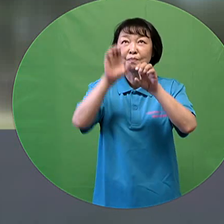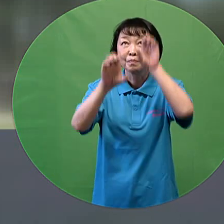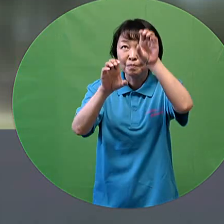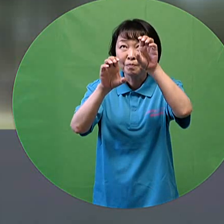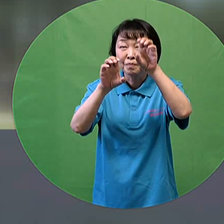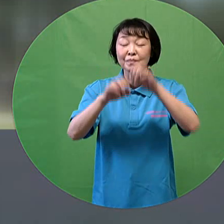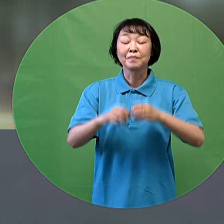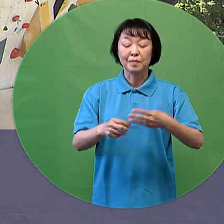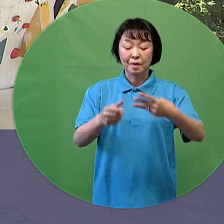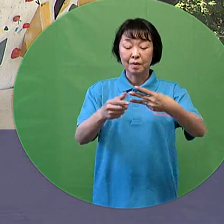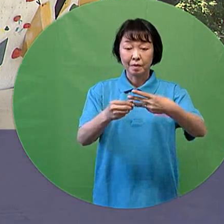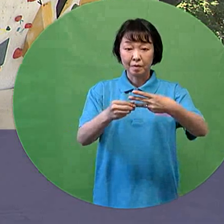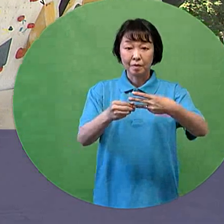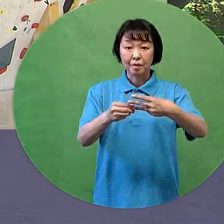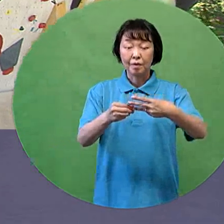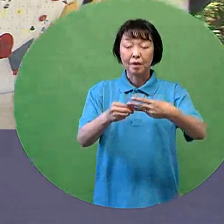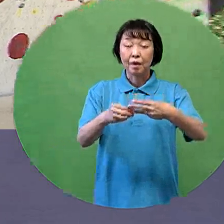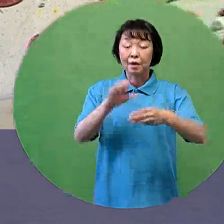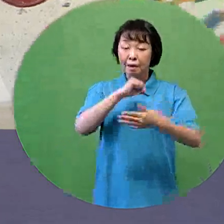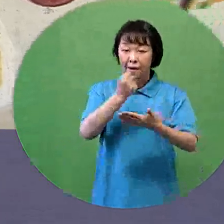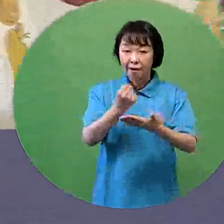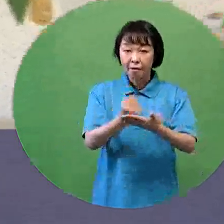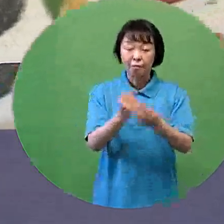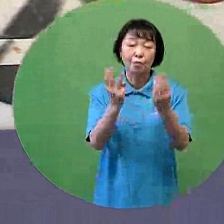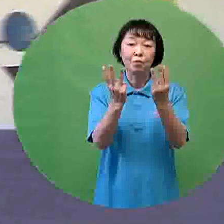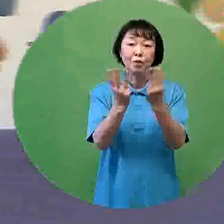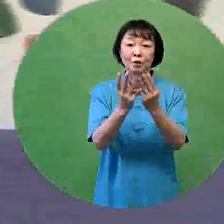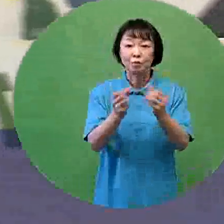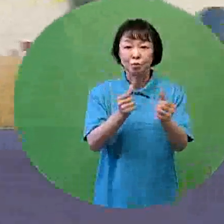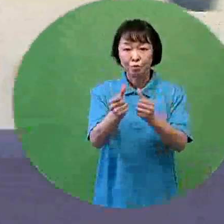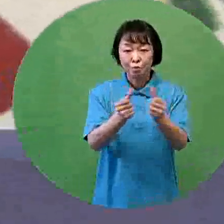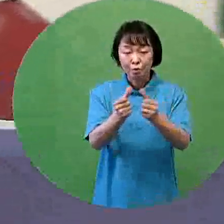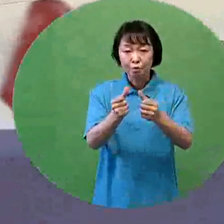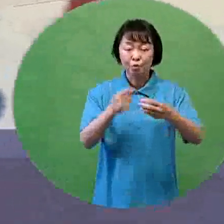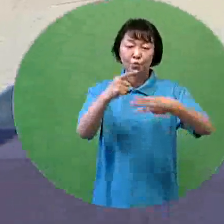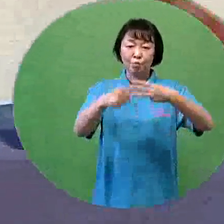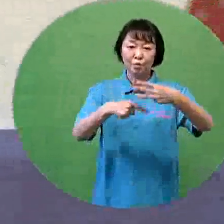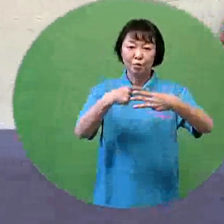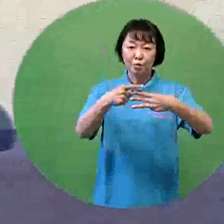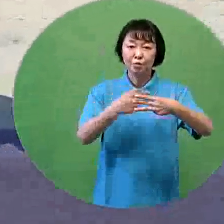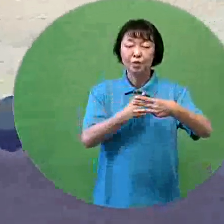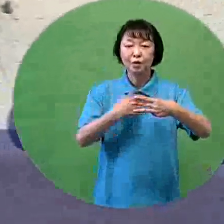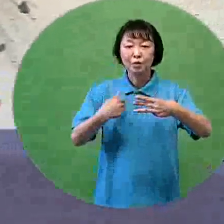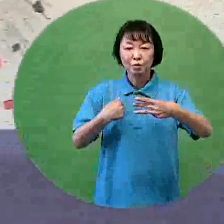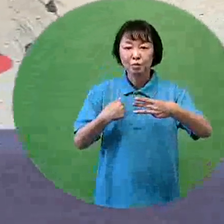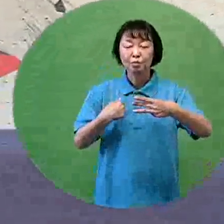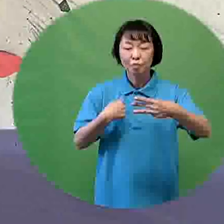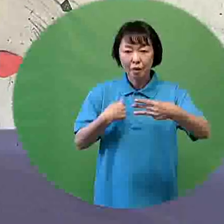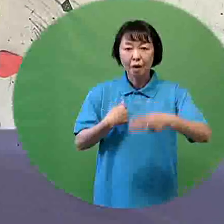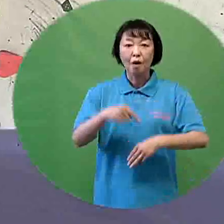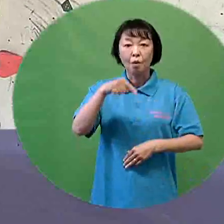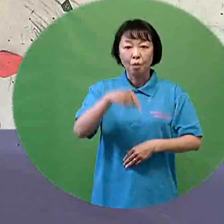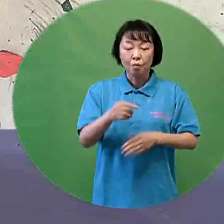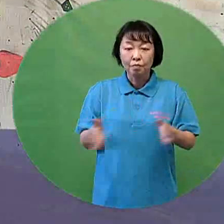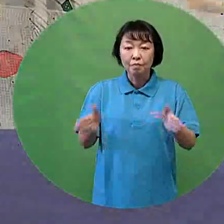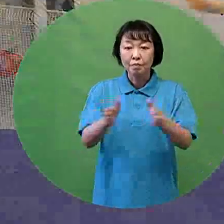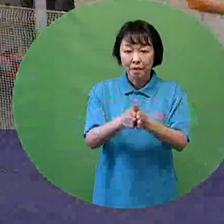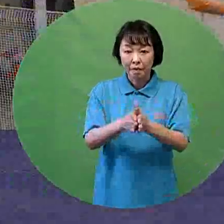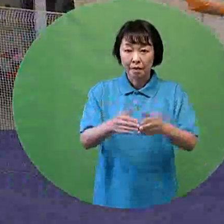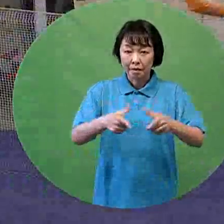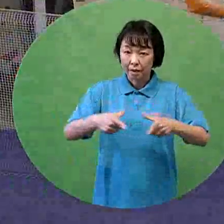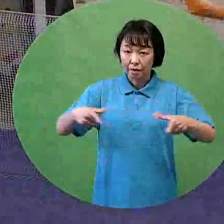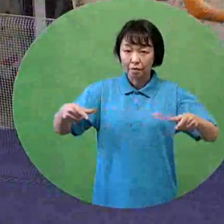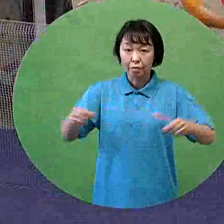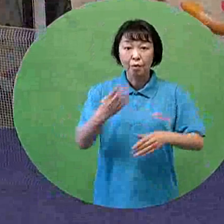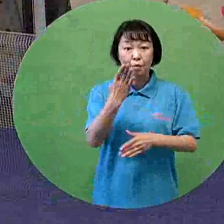ード、そして登った課題の数を競うボルダリングの3つの種目ができるのは、ここを含めて